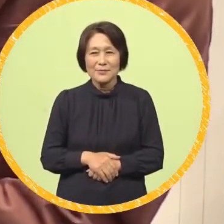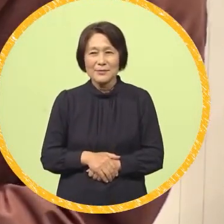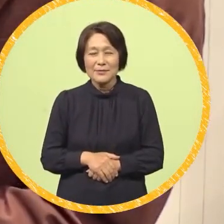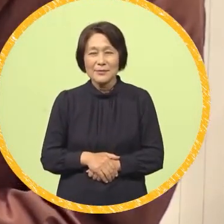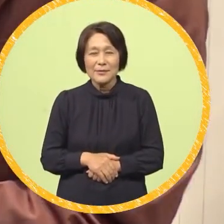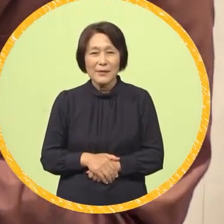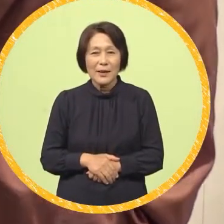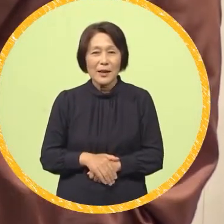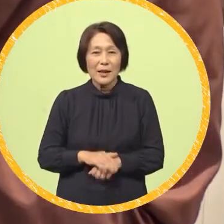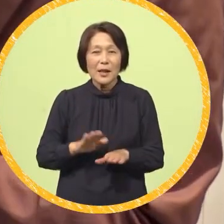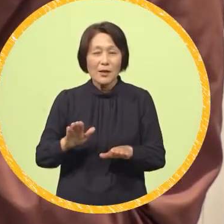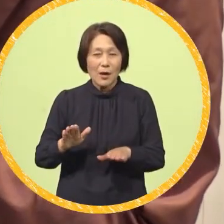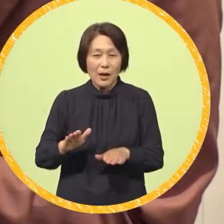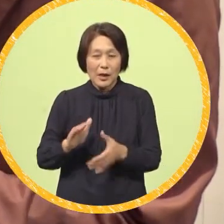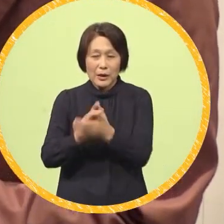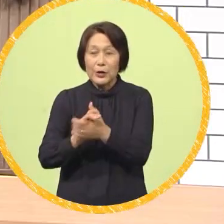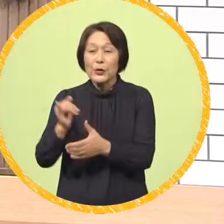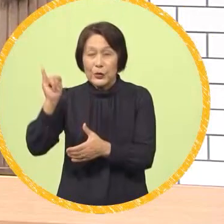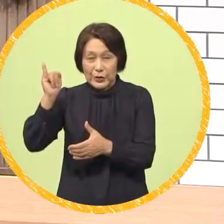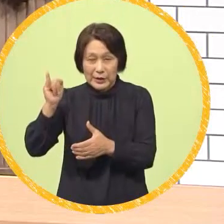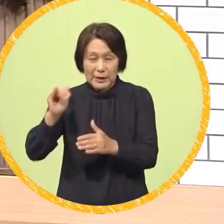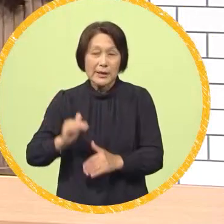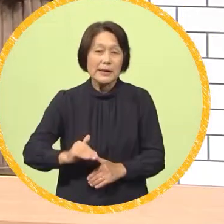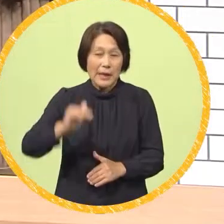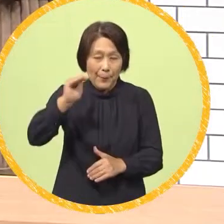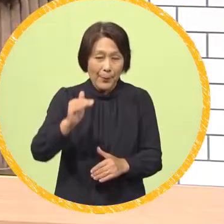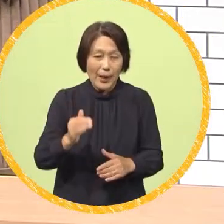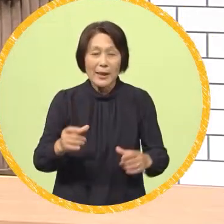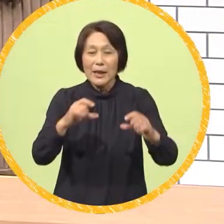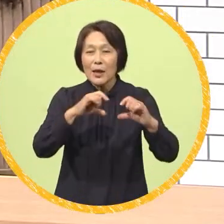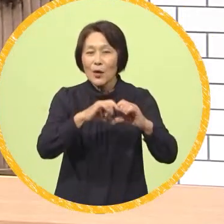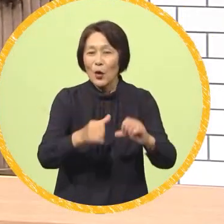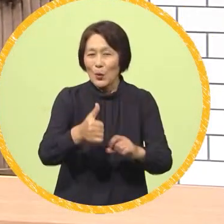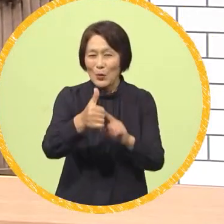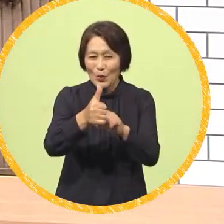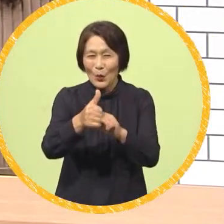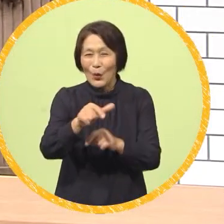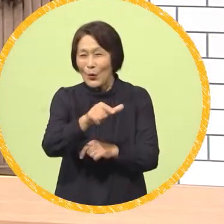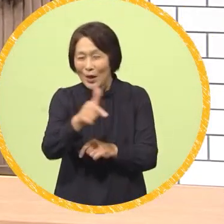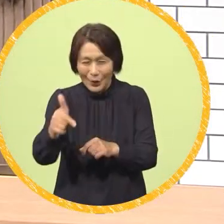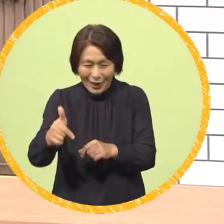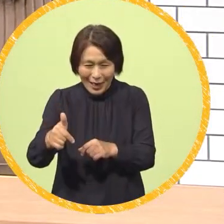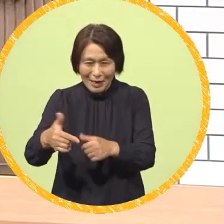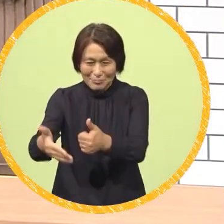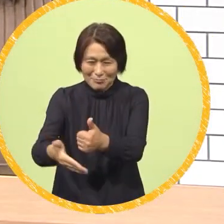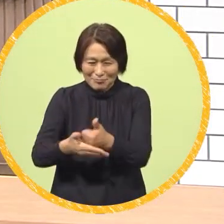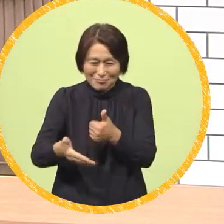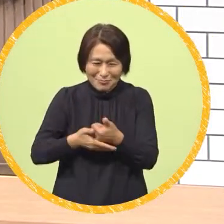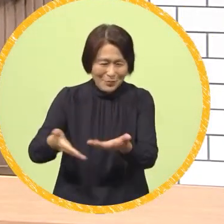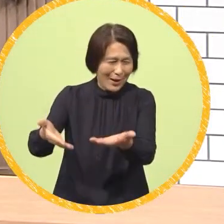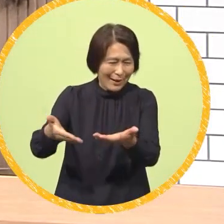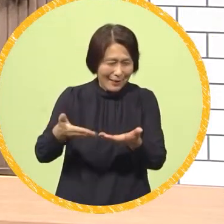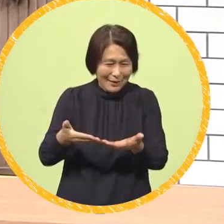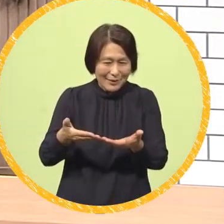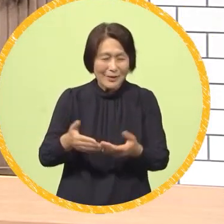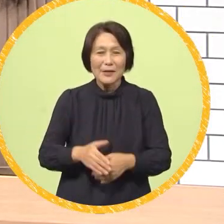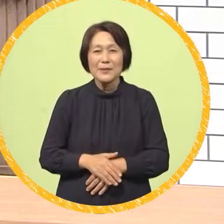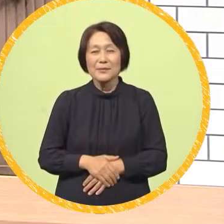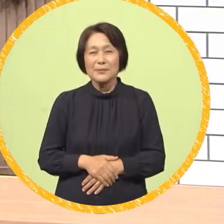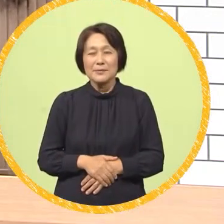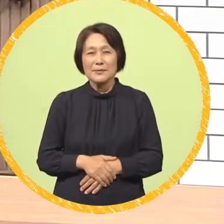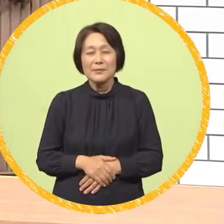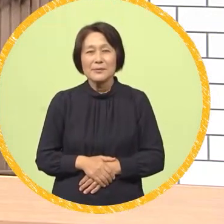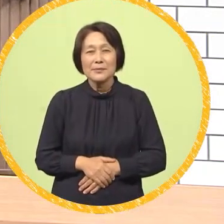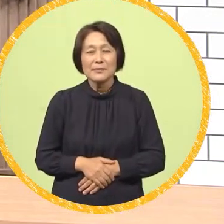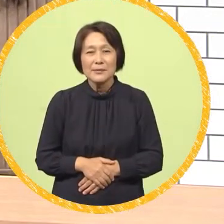このようにですね、まあ、友人だったり先輩や恋人などですね、自分の身近な人が薬物を勧めてくるかもしれません。 そうだ